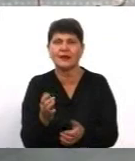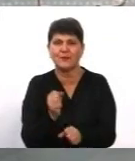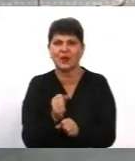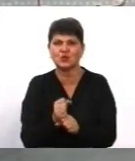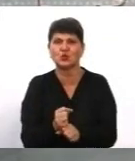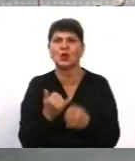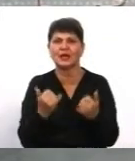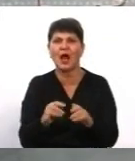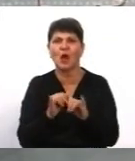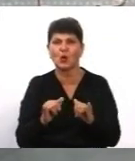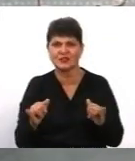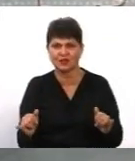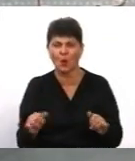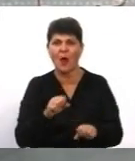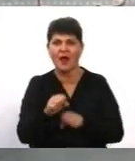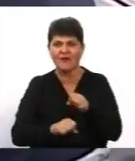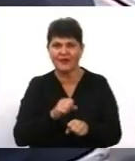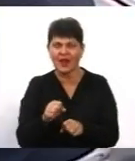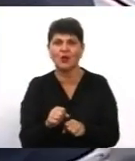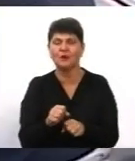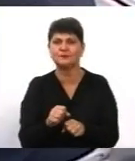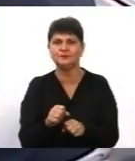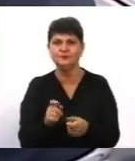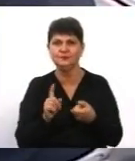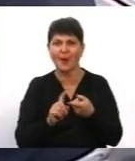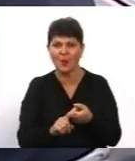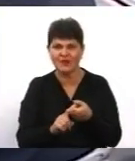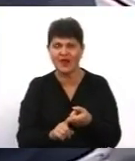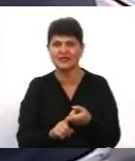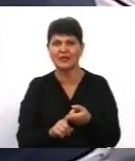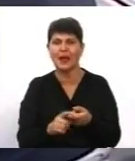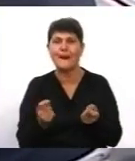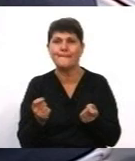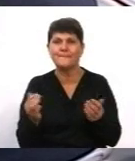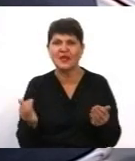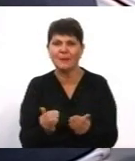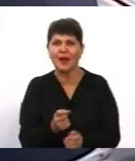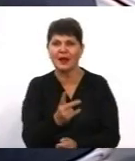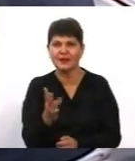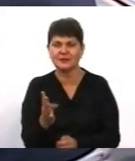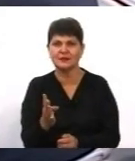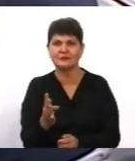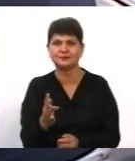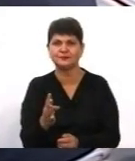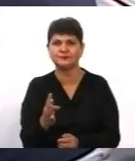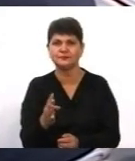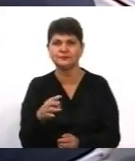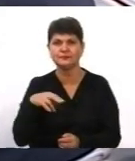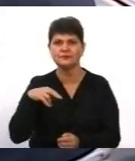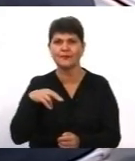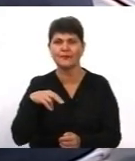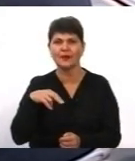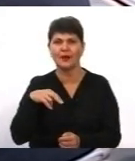пов'язаність веломережі. Так як пов'язаність веломережі – це от мінімальна кількість спішувань на своєму